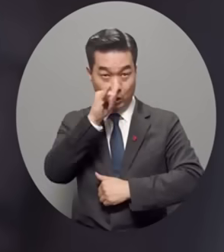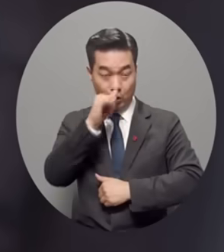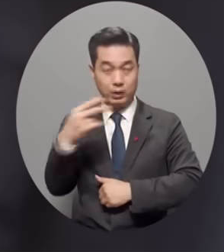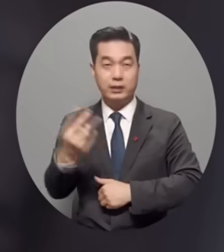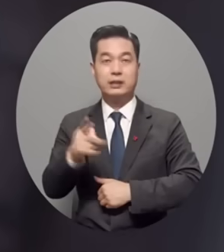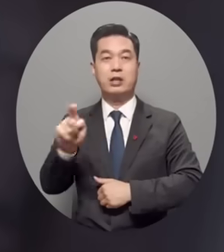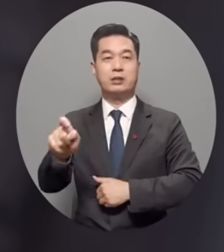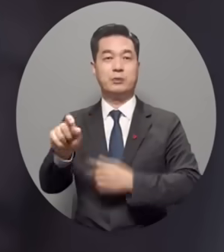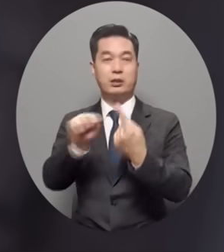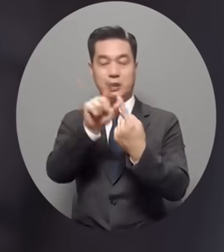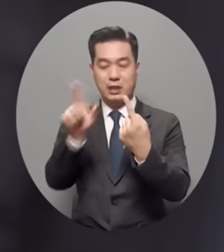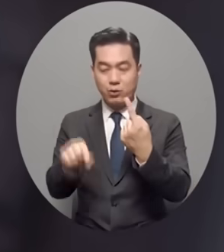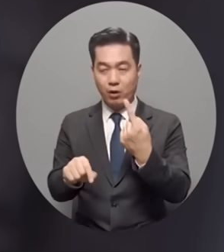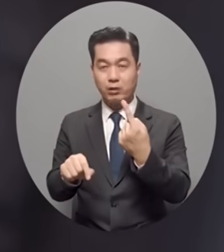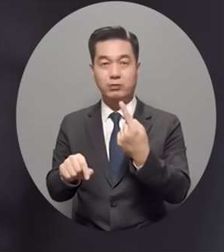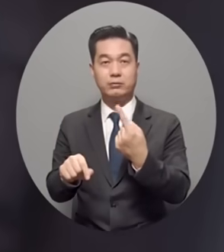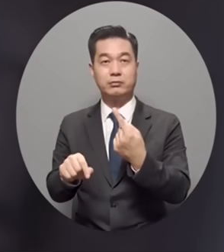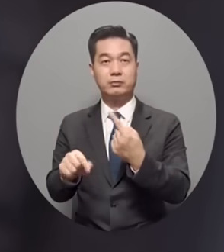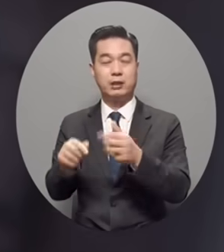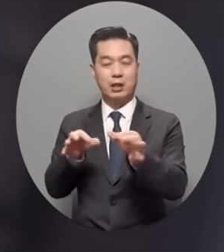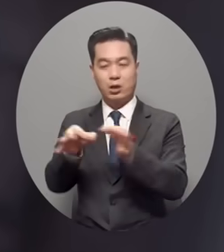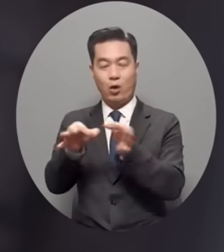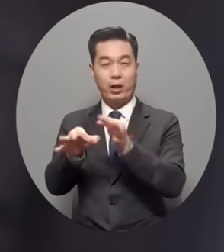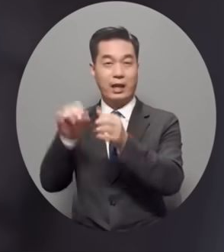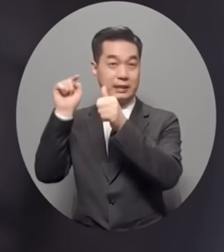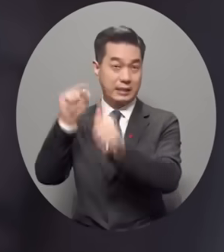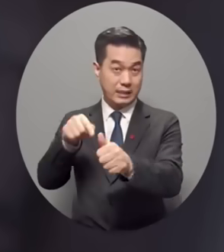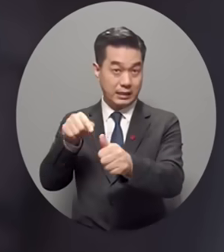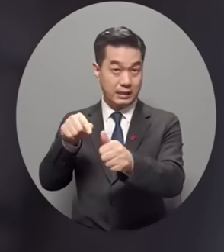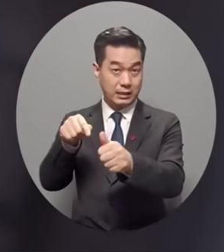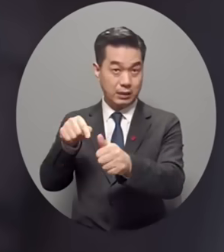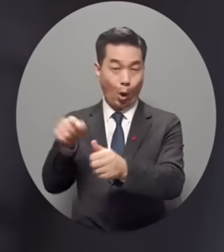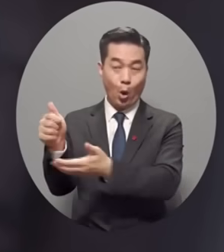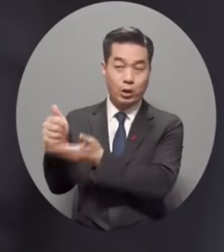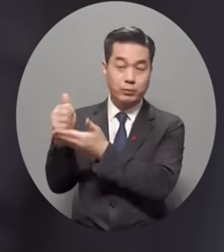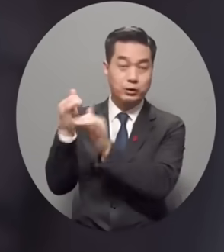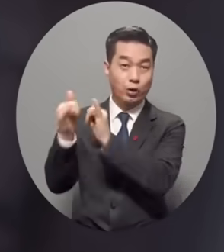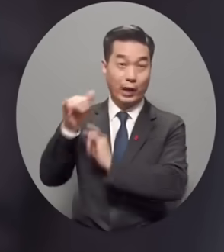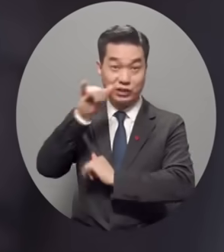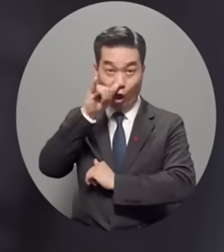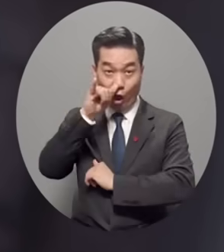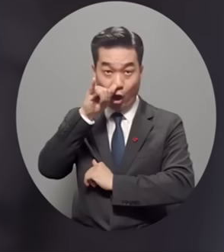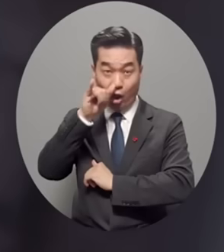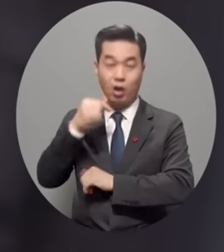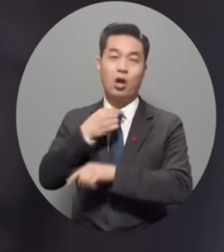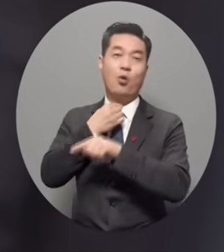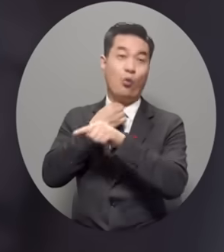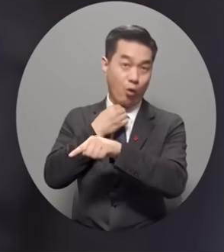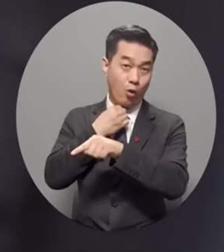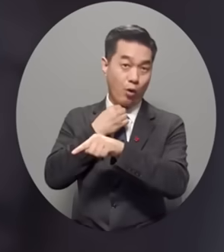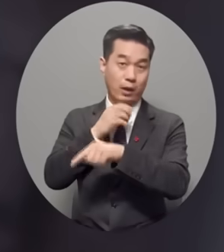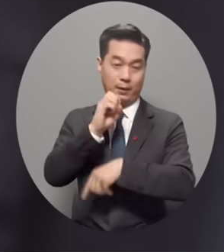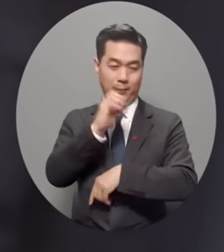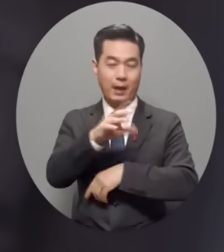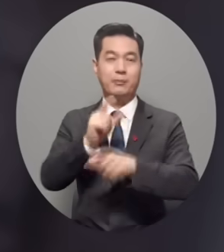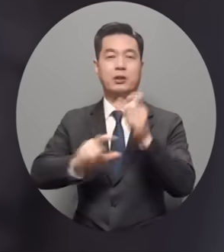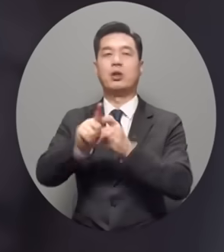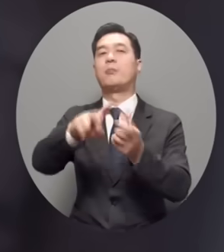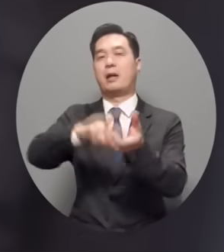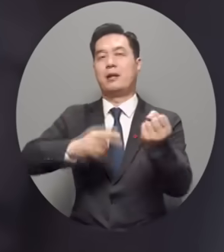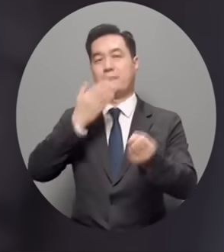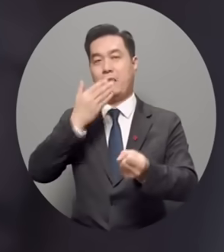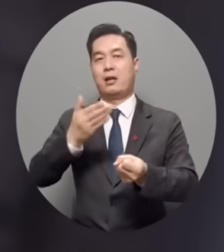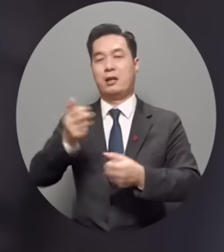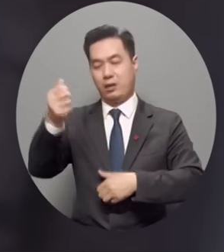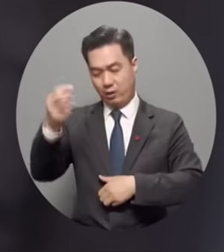1월 증권사 직원에게 거래를 지시하며 그분한테 전화 받았느냐, 그분이 원하시면 얘기하면 더 팔라며 여러